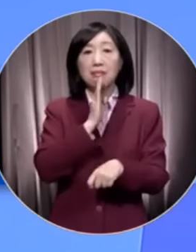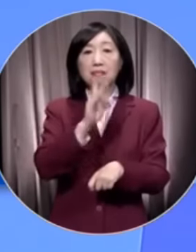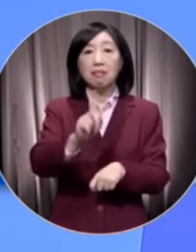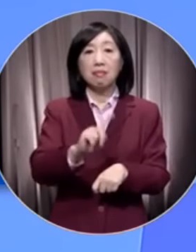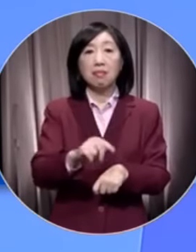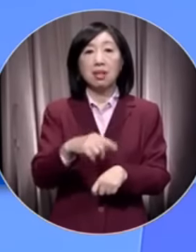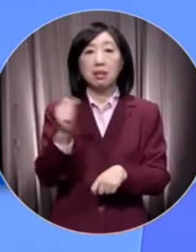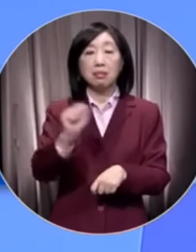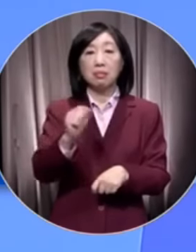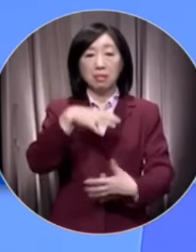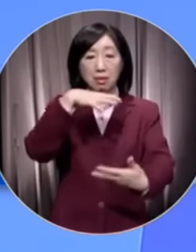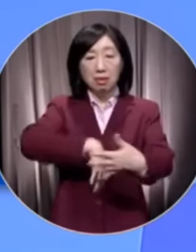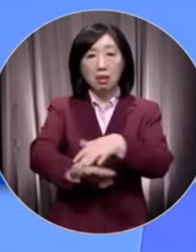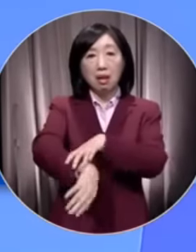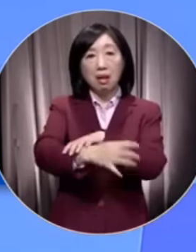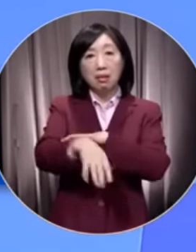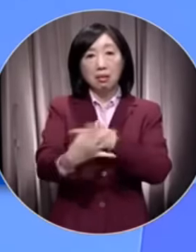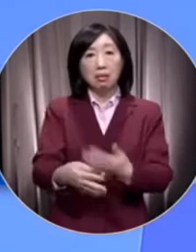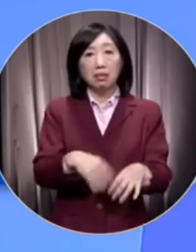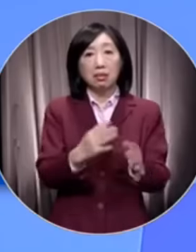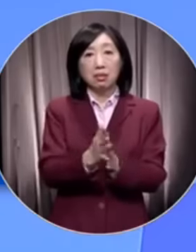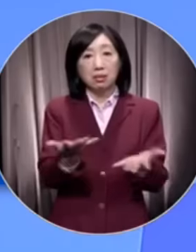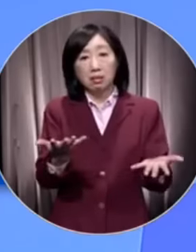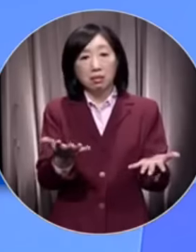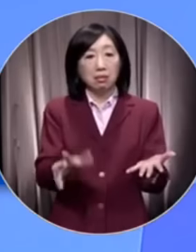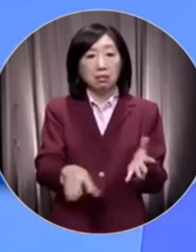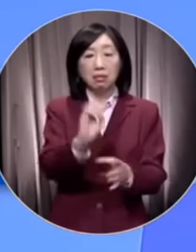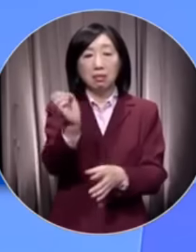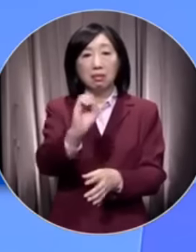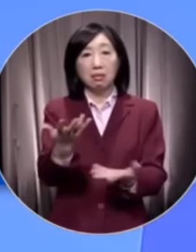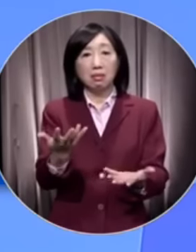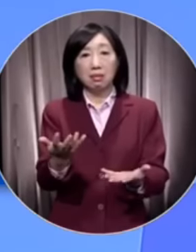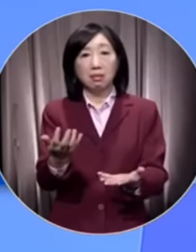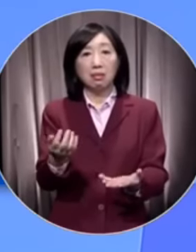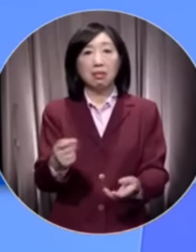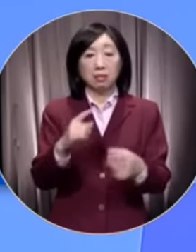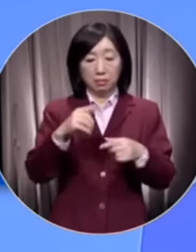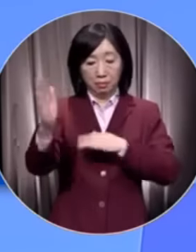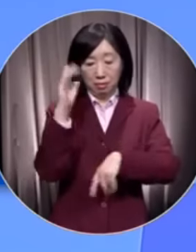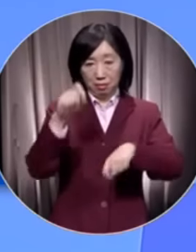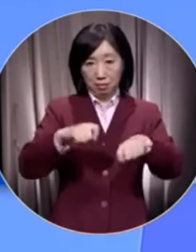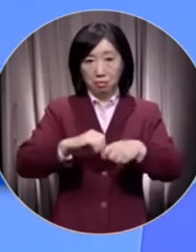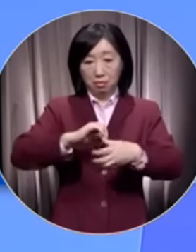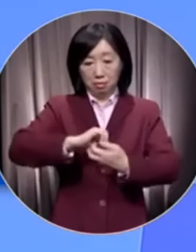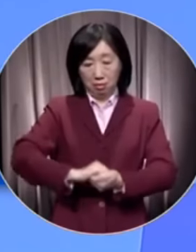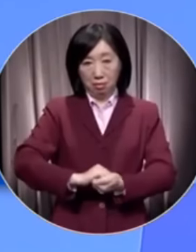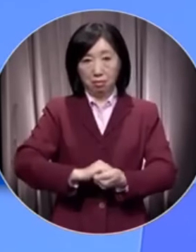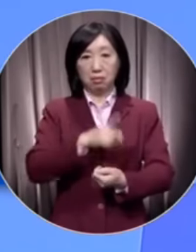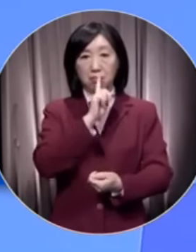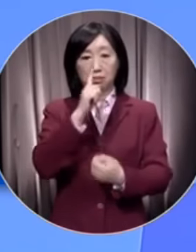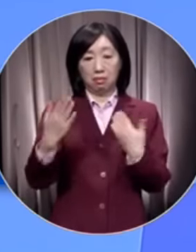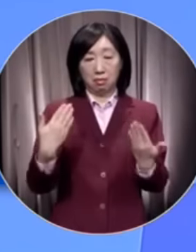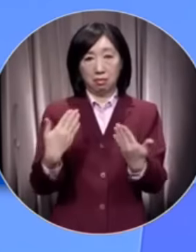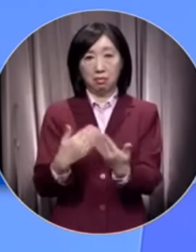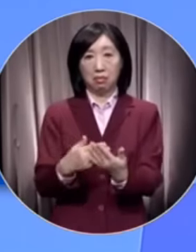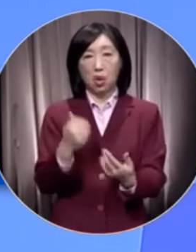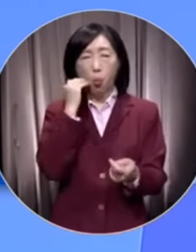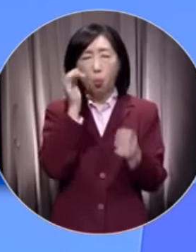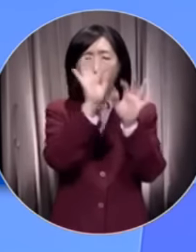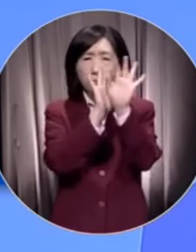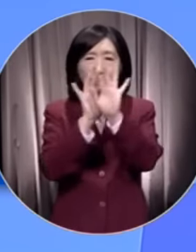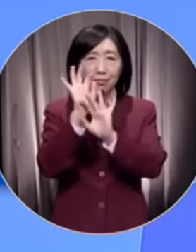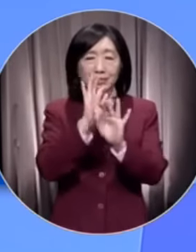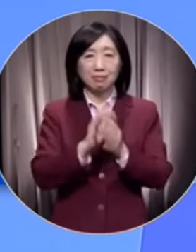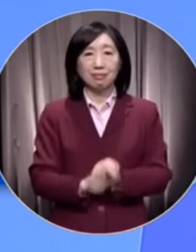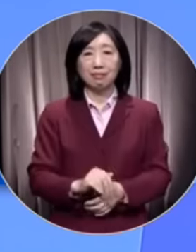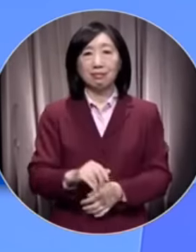话，不能只有空白支票，我们要把政策说清楚。我当然知道如果把政策模糊一点，